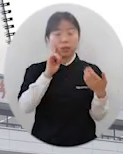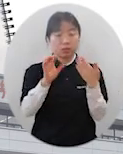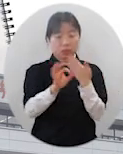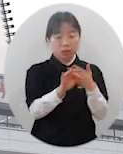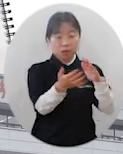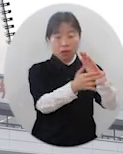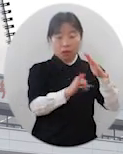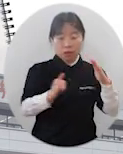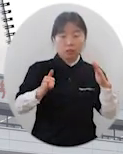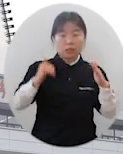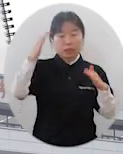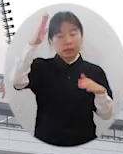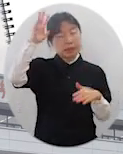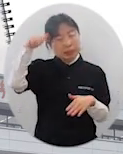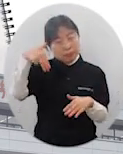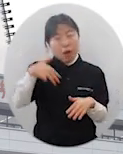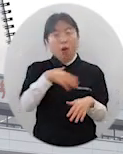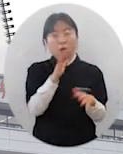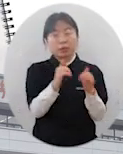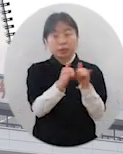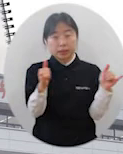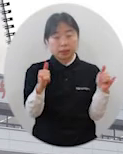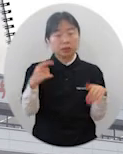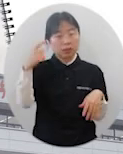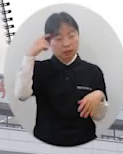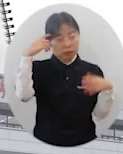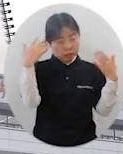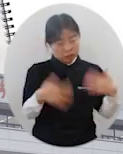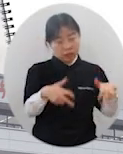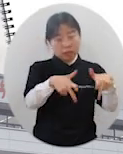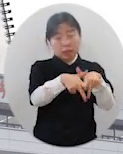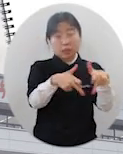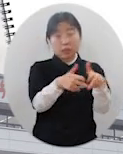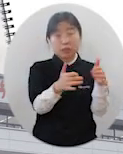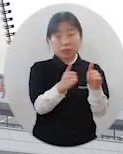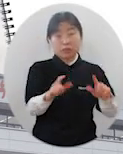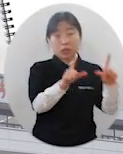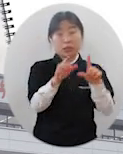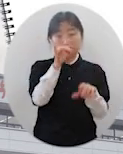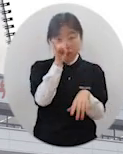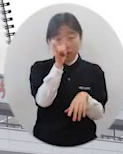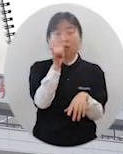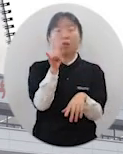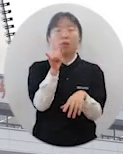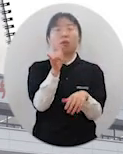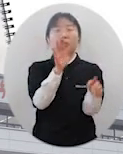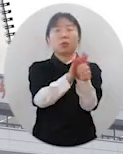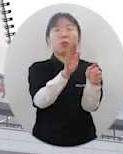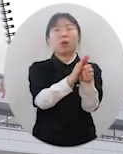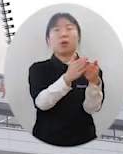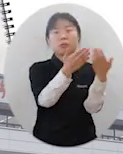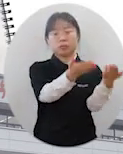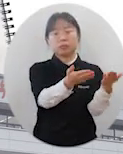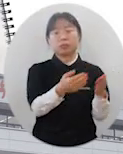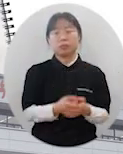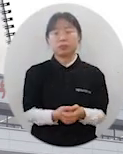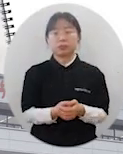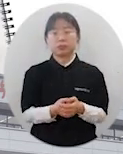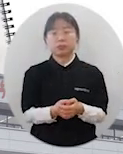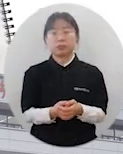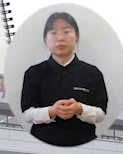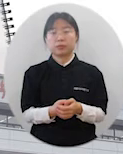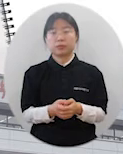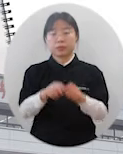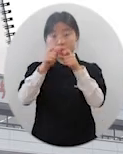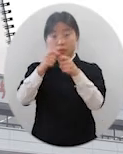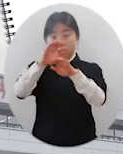있는 가정이라면 연중 언제나 도시가스 안전장치 설치를 받으실 수 있습니다. 가스 안전곡 설치와